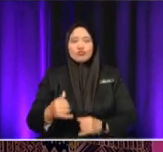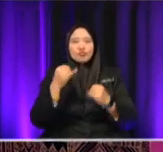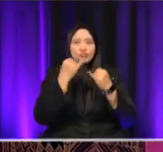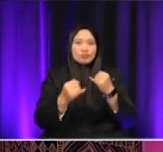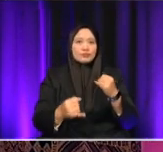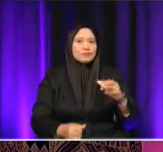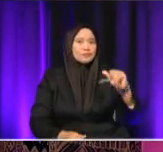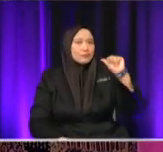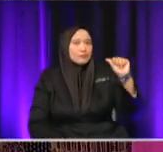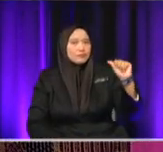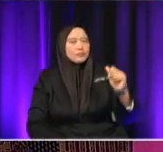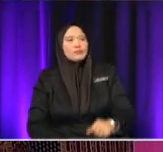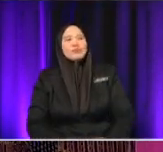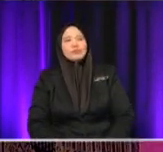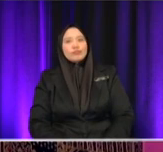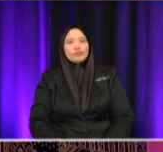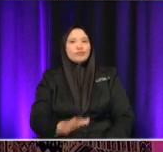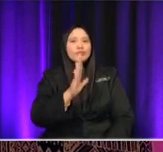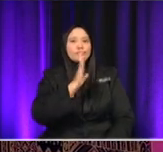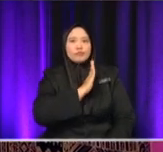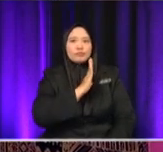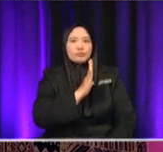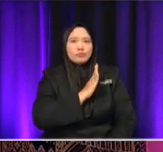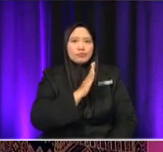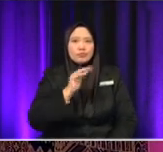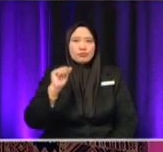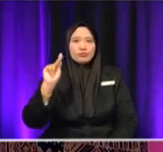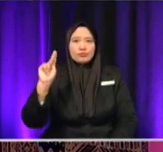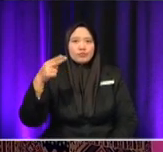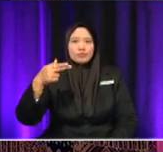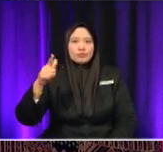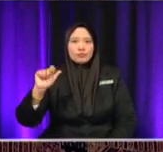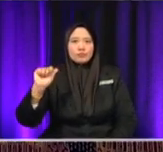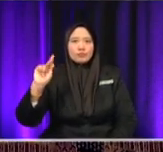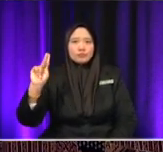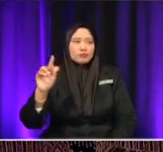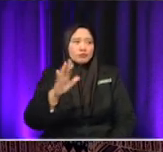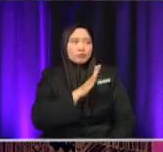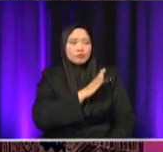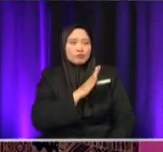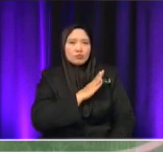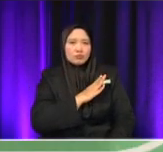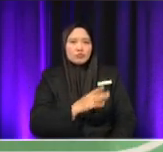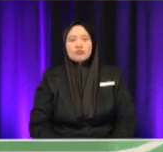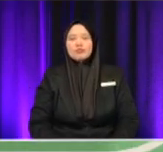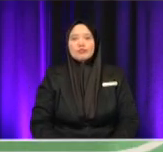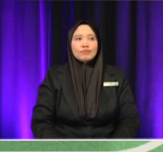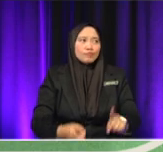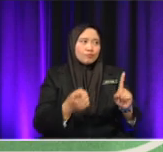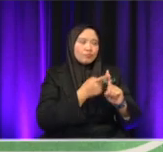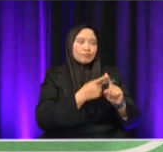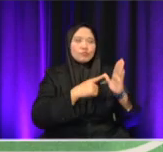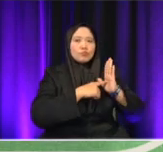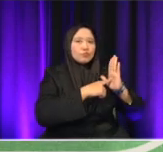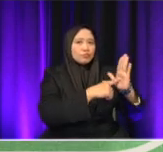istri apakah tanggung jawab suami dan istri dalam membentuk akhlak keluarga yang pertama menunjukkan dulu Akhlak Yang